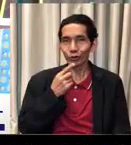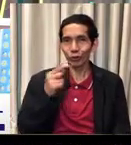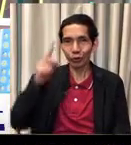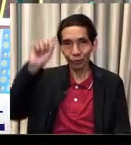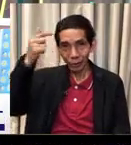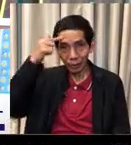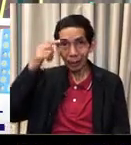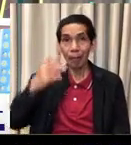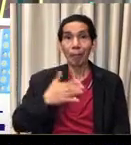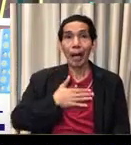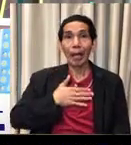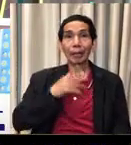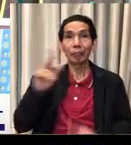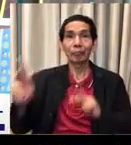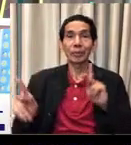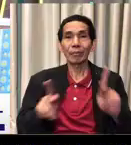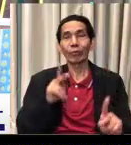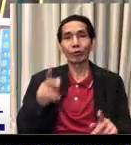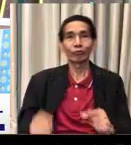eh. Oh, mga kababayan,